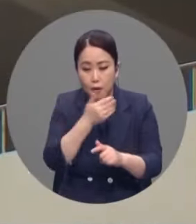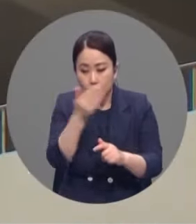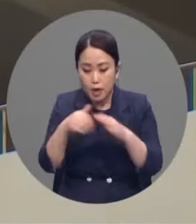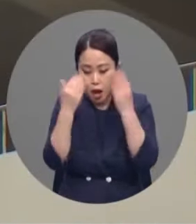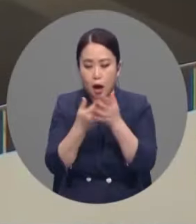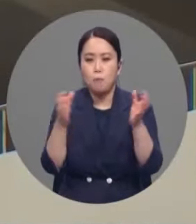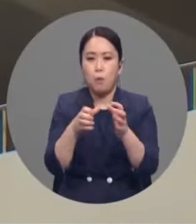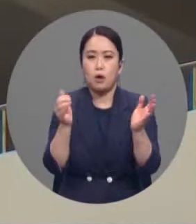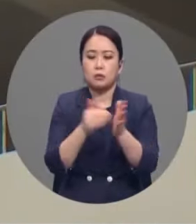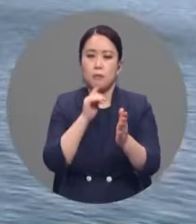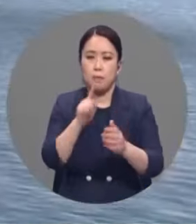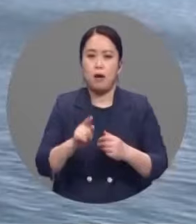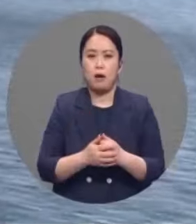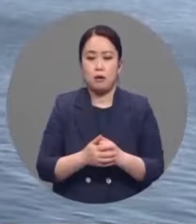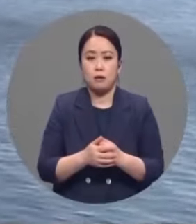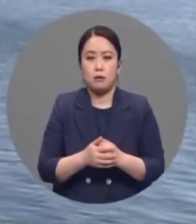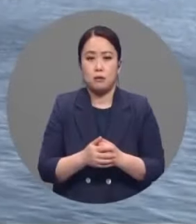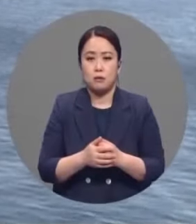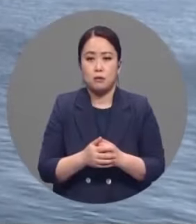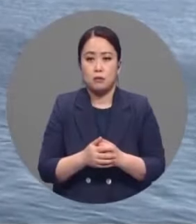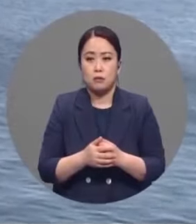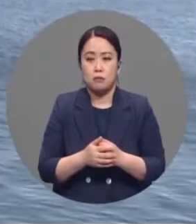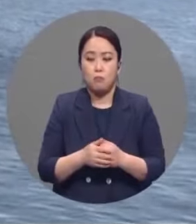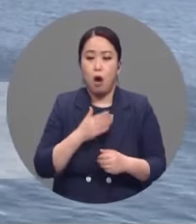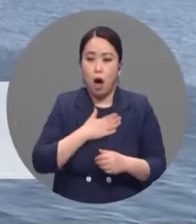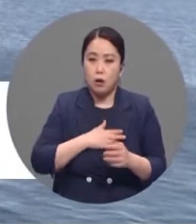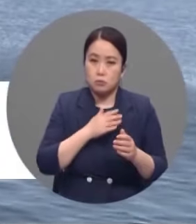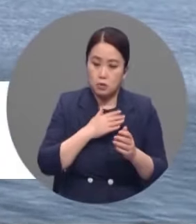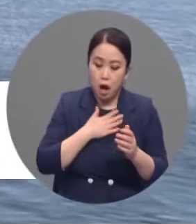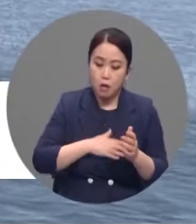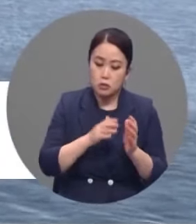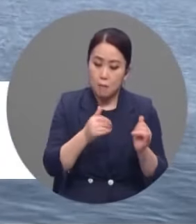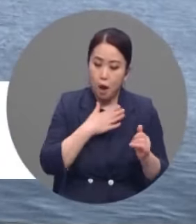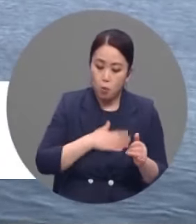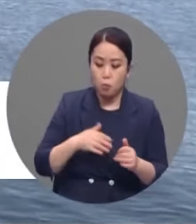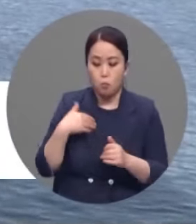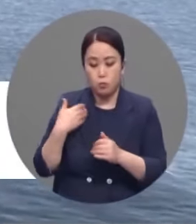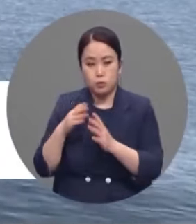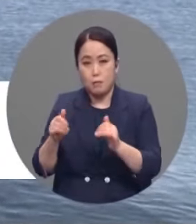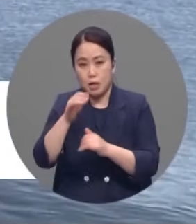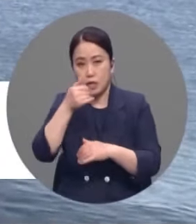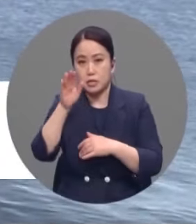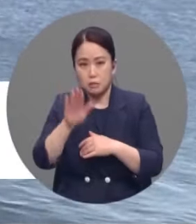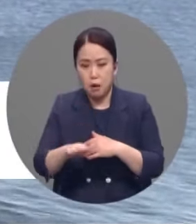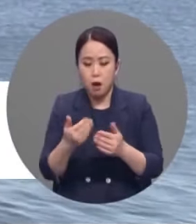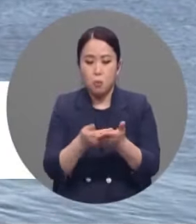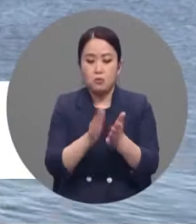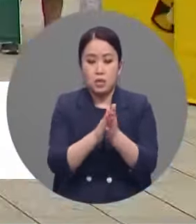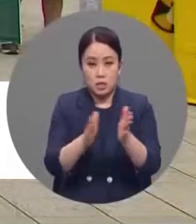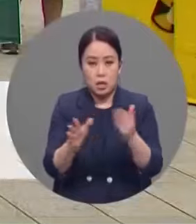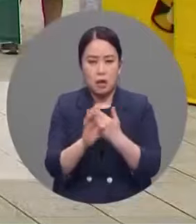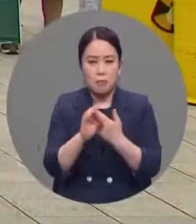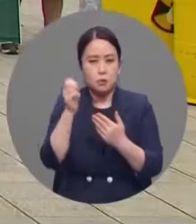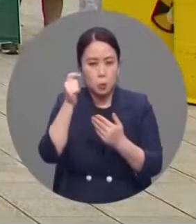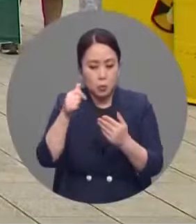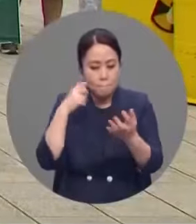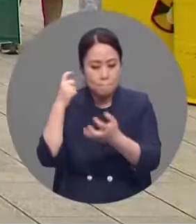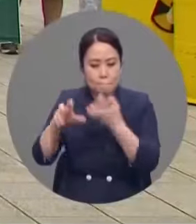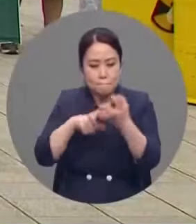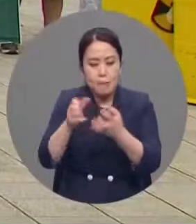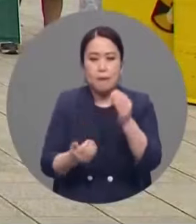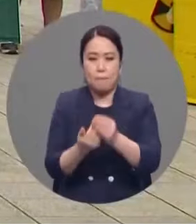계획을 못 박았습니다. 아는 사람도 알고 모르는 사람 모르겠지만 그 공사가 들어가게 되면 좀 시끄럽겠죠.